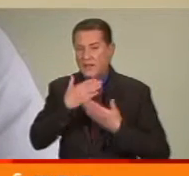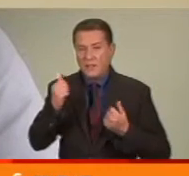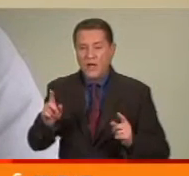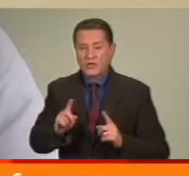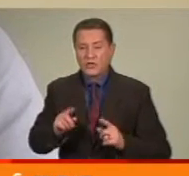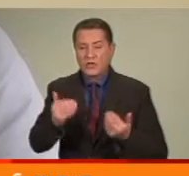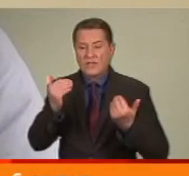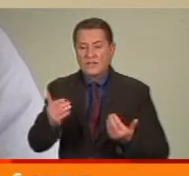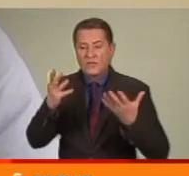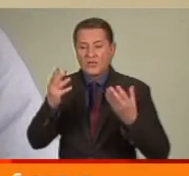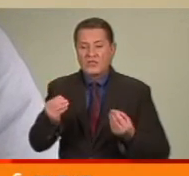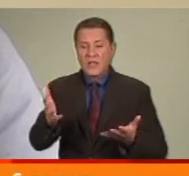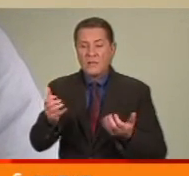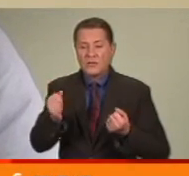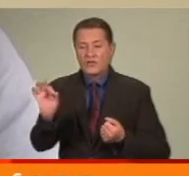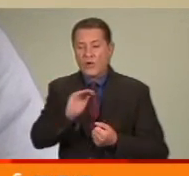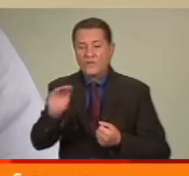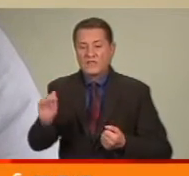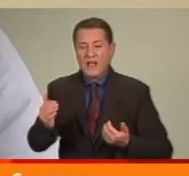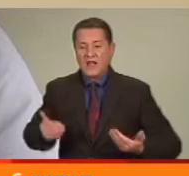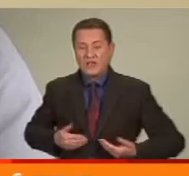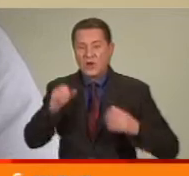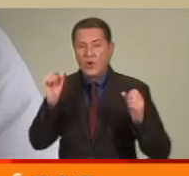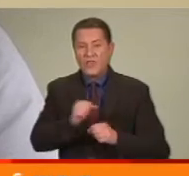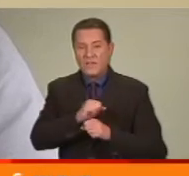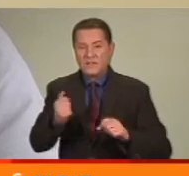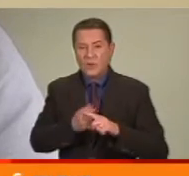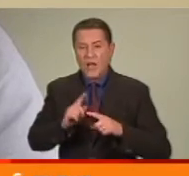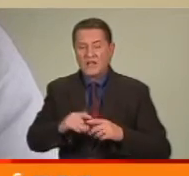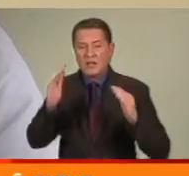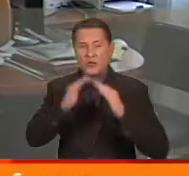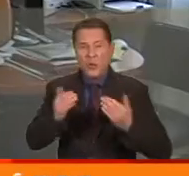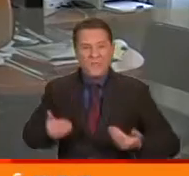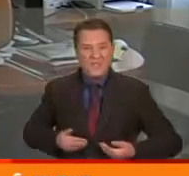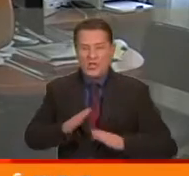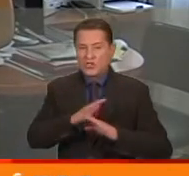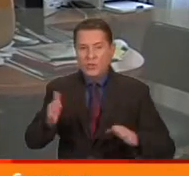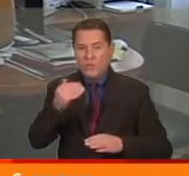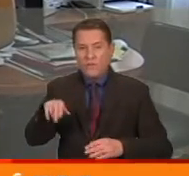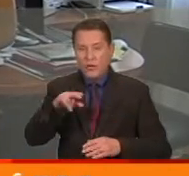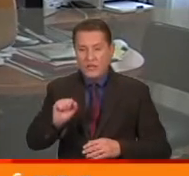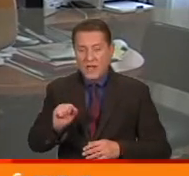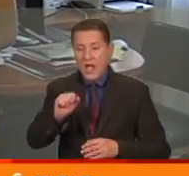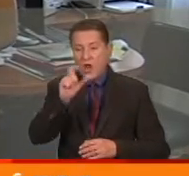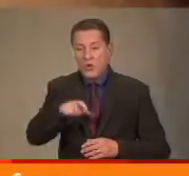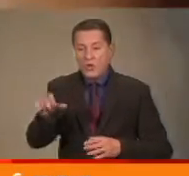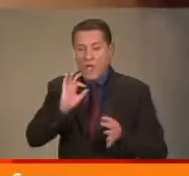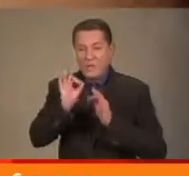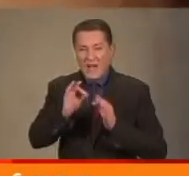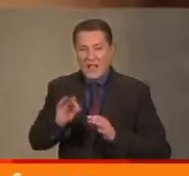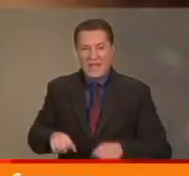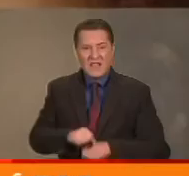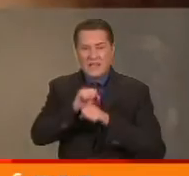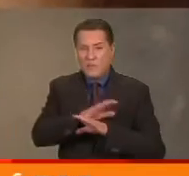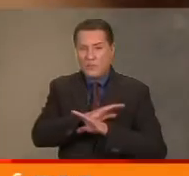день там отримати офіційне житло неможливо. Це дом не жилого фонду. Людям же радять не бунтувати, а користуватися тим,